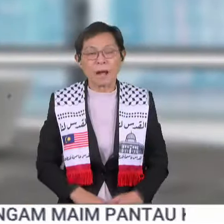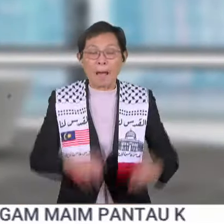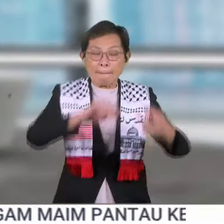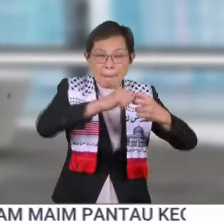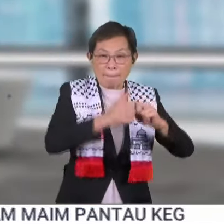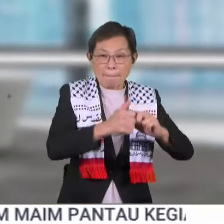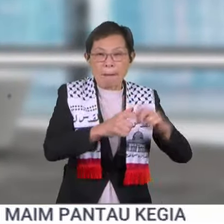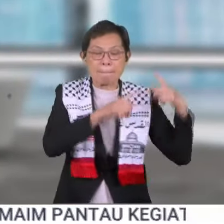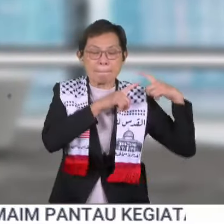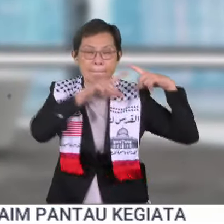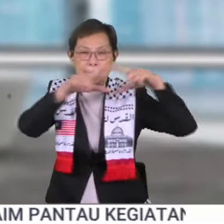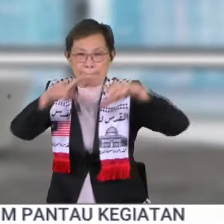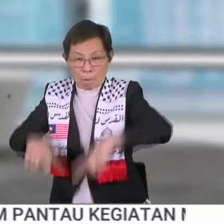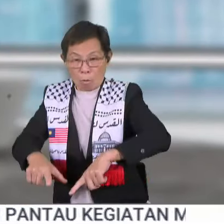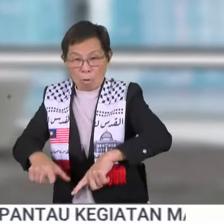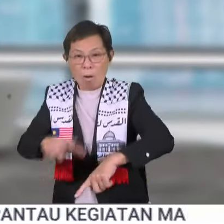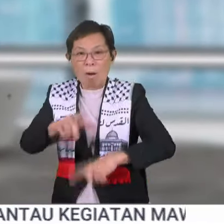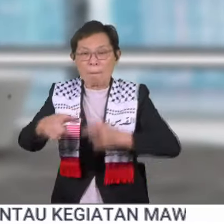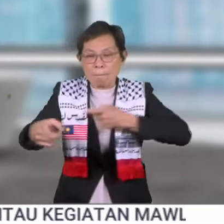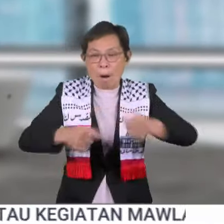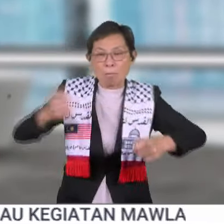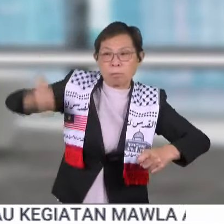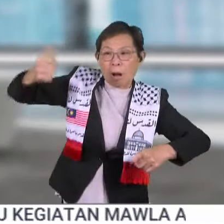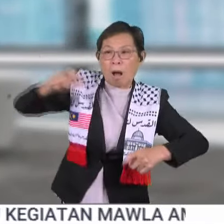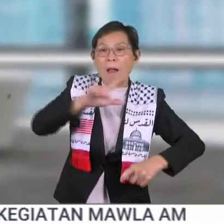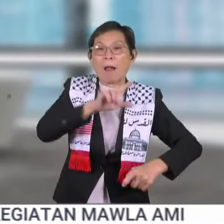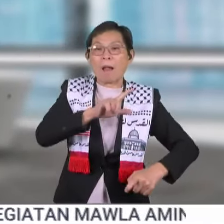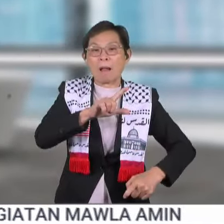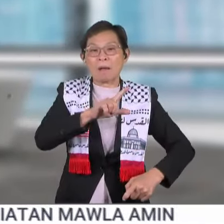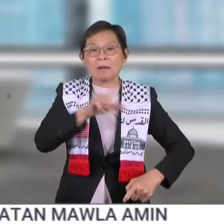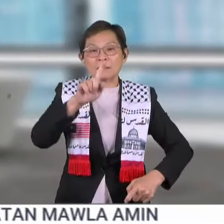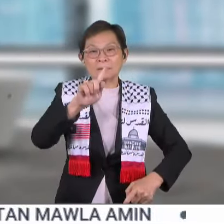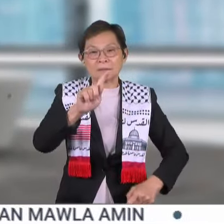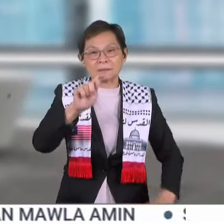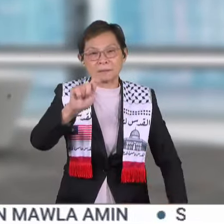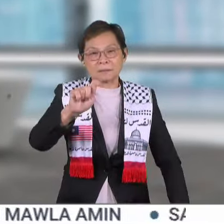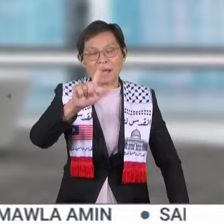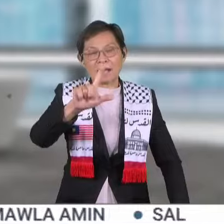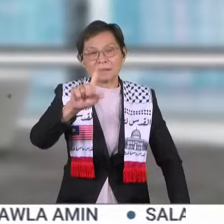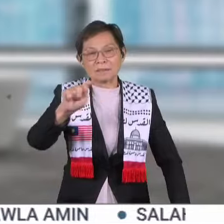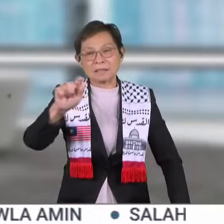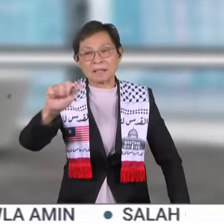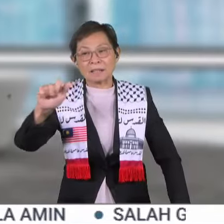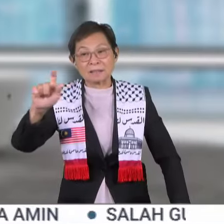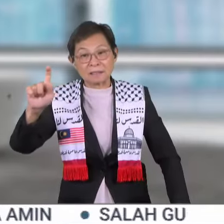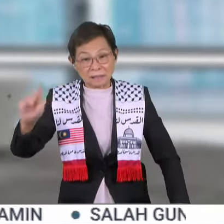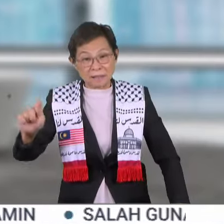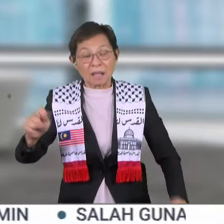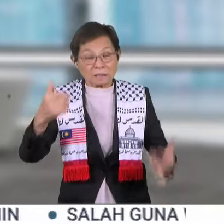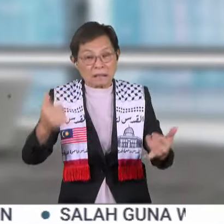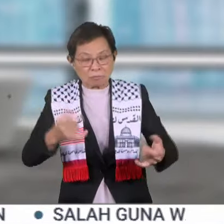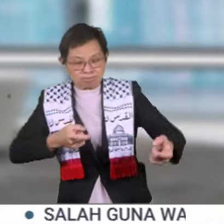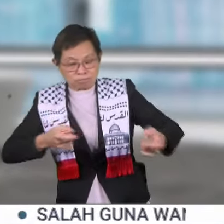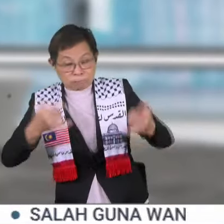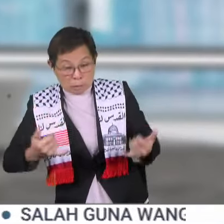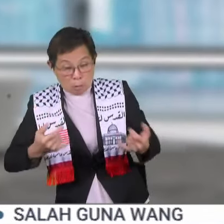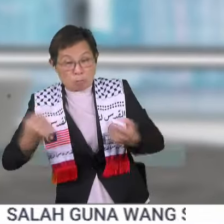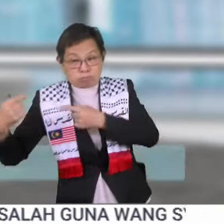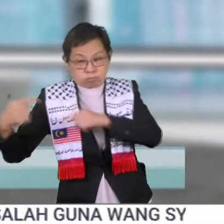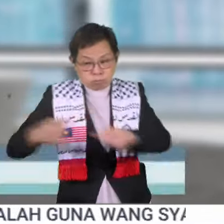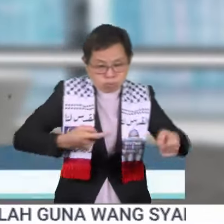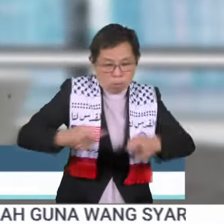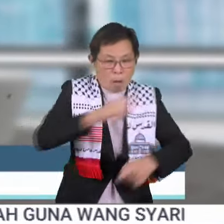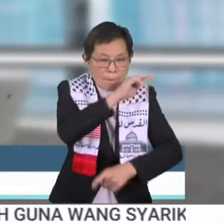isu perletakan jawatan pengurusan kanan lembaga tabung angkatan tentera ltat sedang dikendalikan Menteri